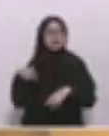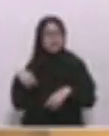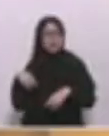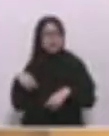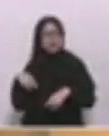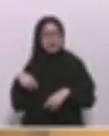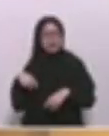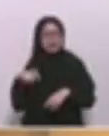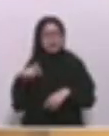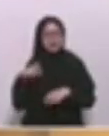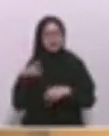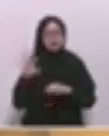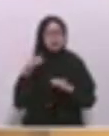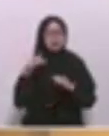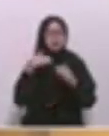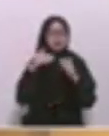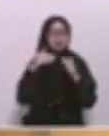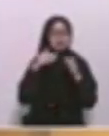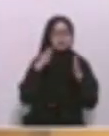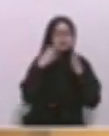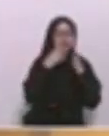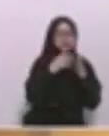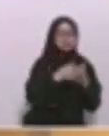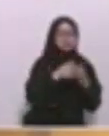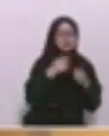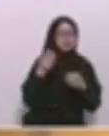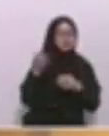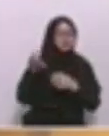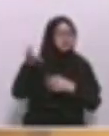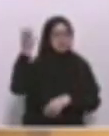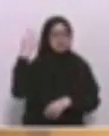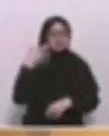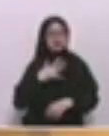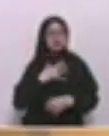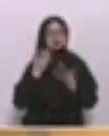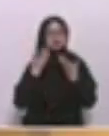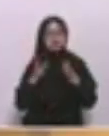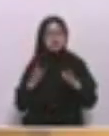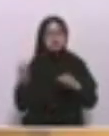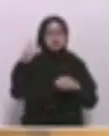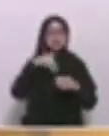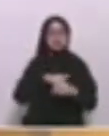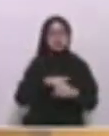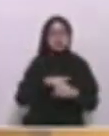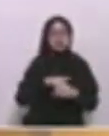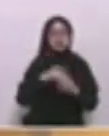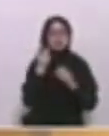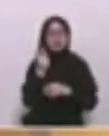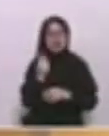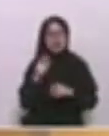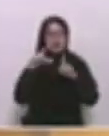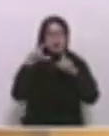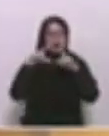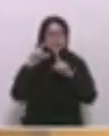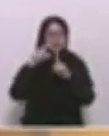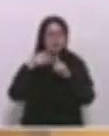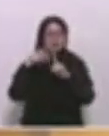kita jadikan satu daratan dengan makanya saya kemarin itu sebenarnya sudah mengasukkan dan dalam anggaran APBD